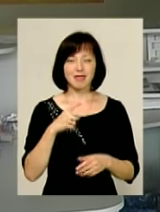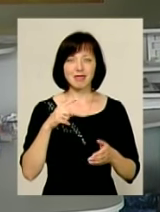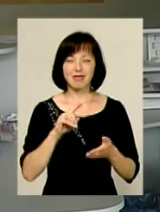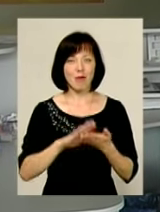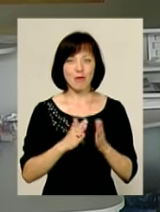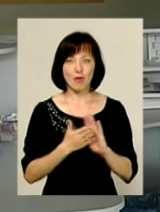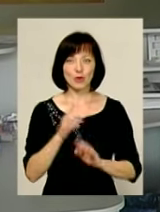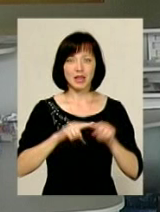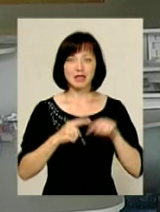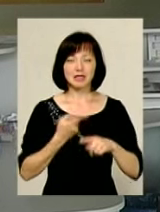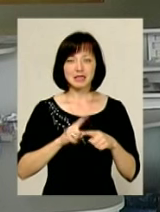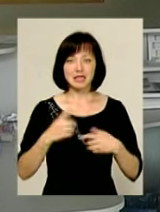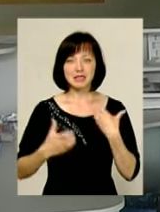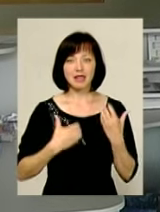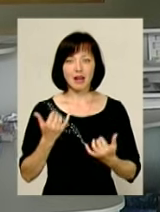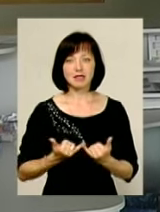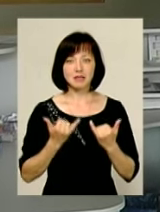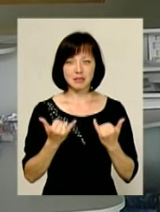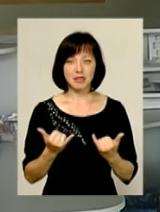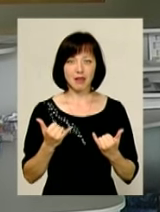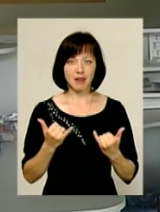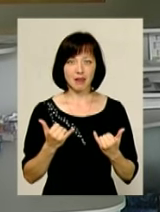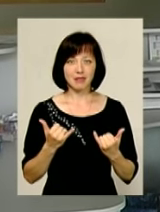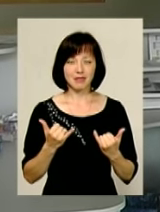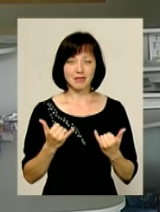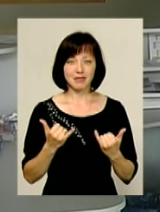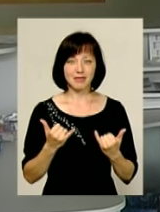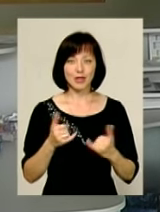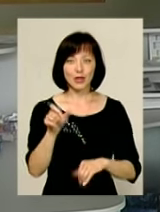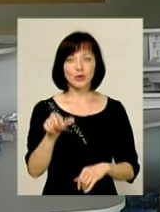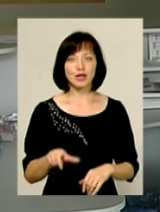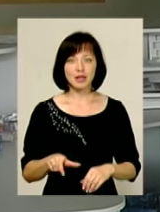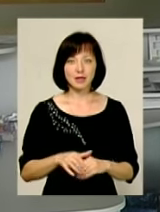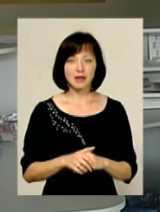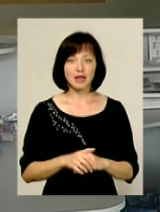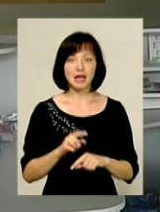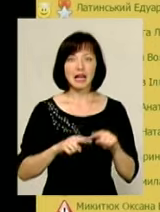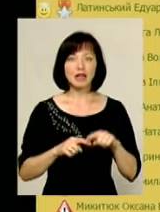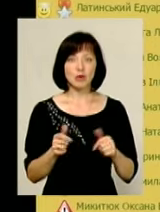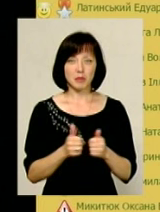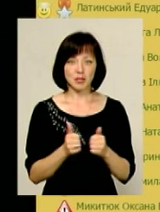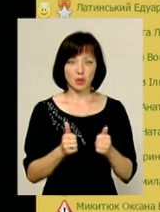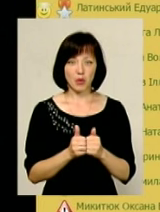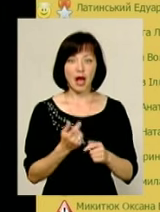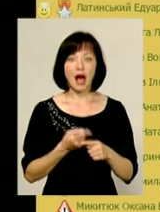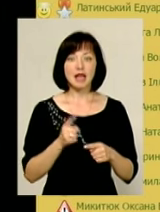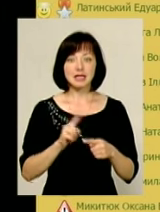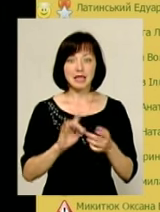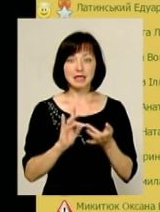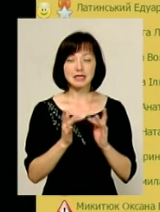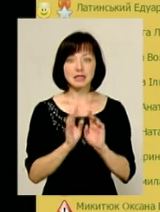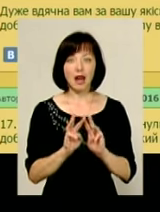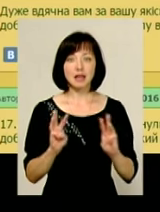тому що все-таки це стрес, так, для, а, людини рідної, близької. А це сайт, де